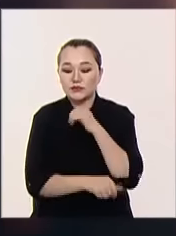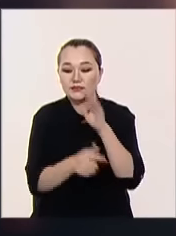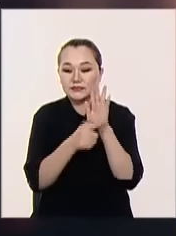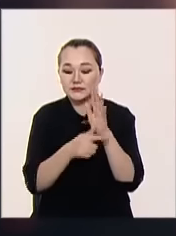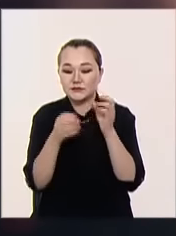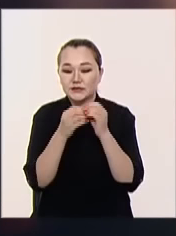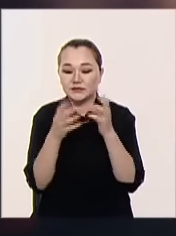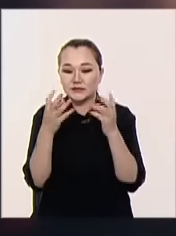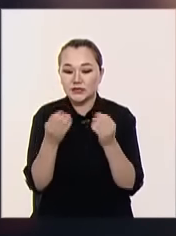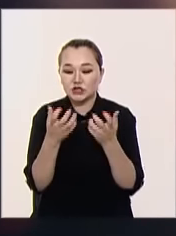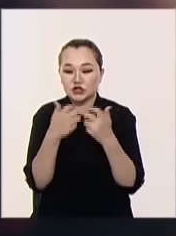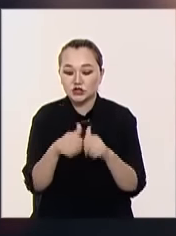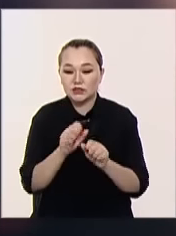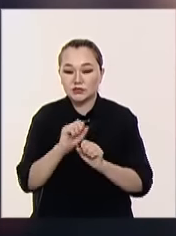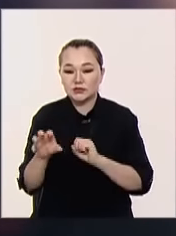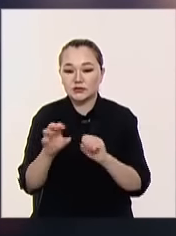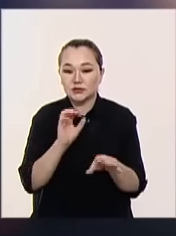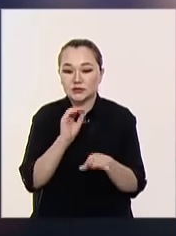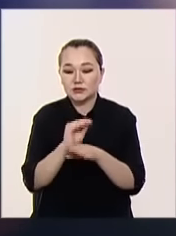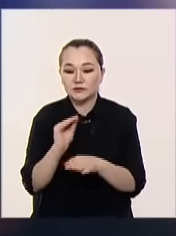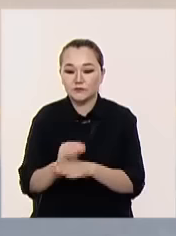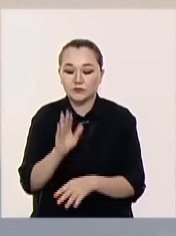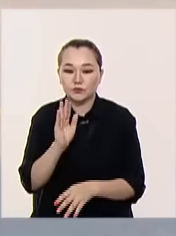есептеліп салымшыларға таратыла бастайды.